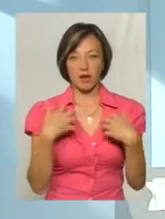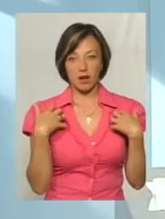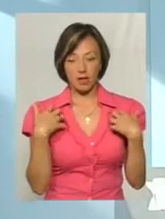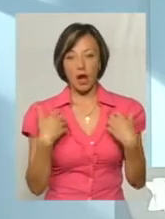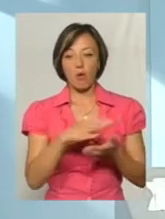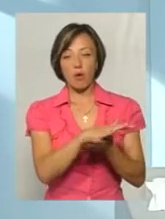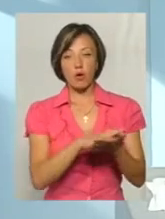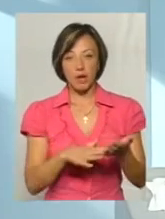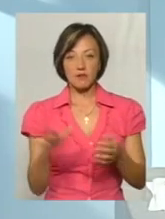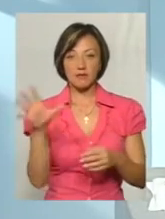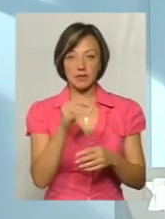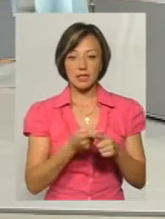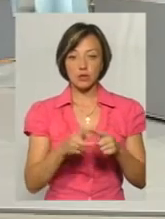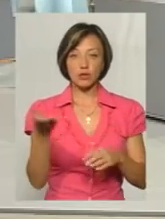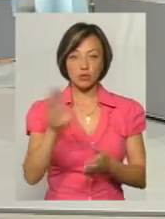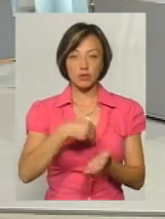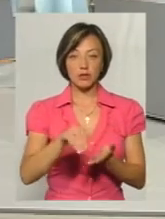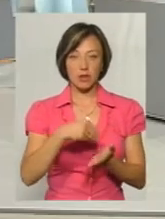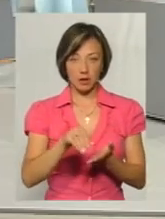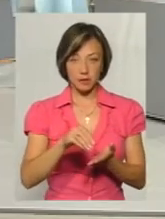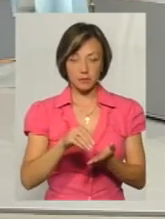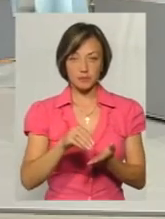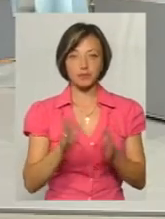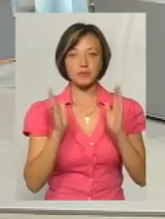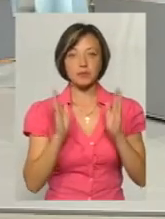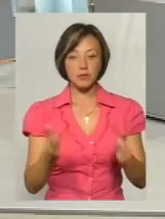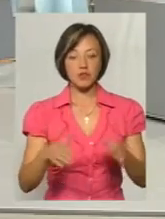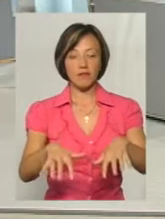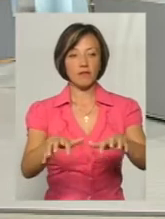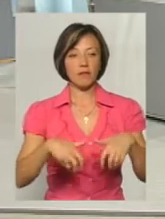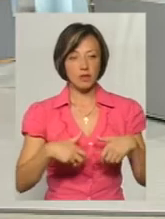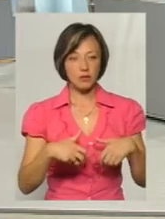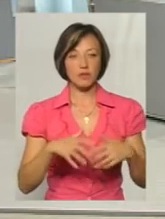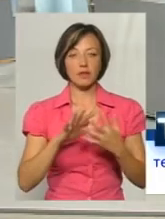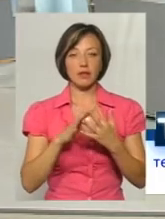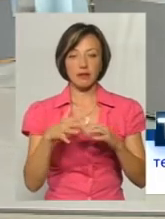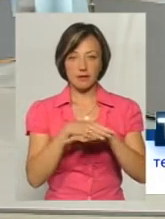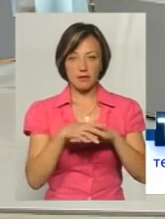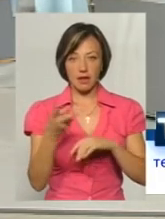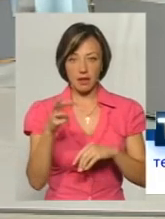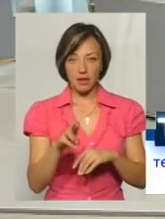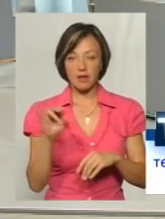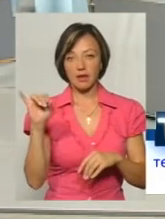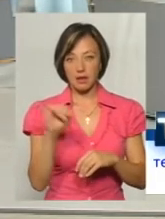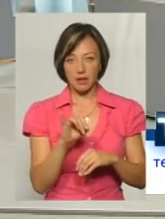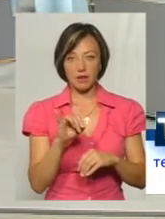В подальшому все це поголів'я наявне буде вилучене в населення і піддане